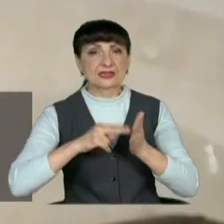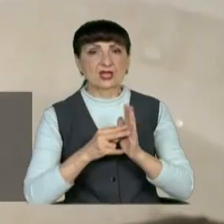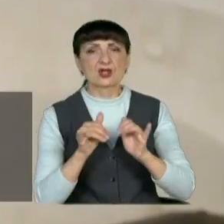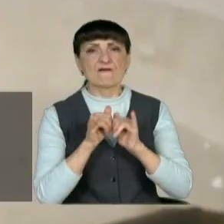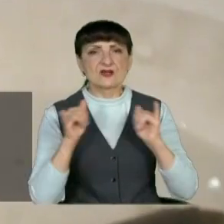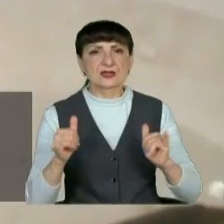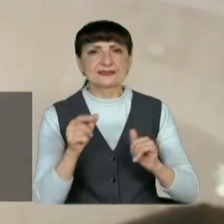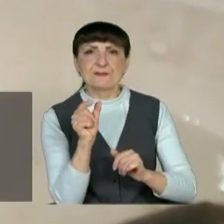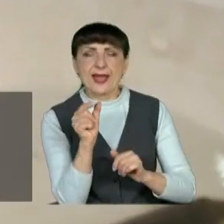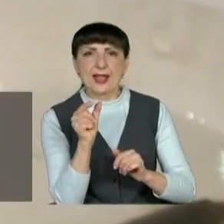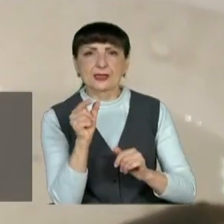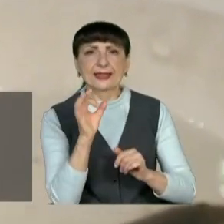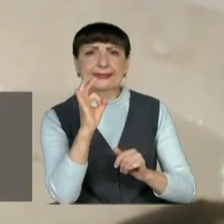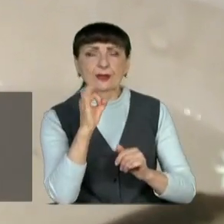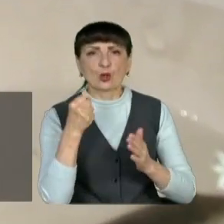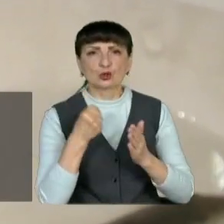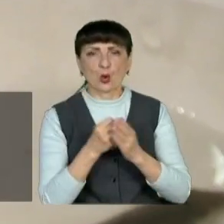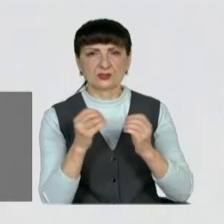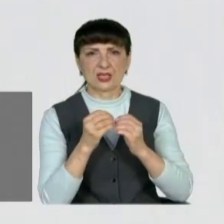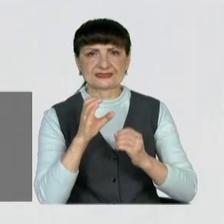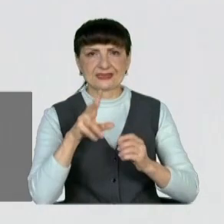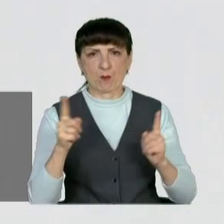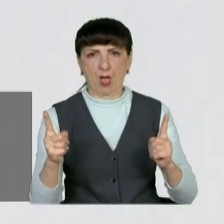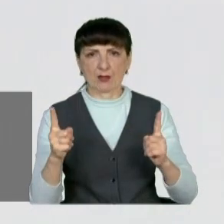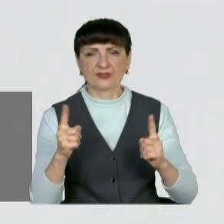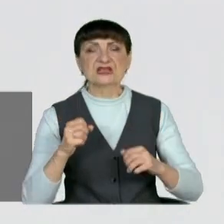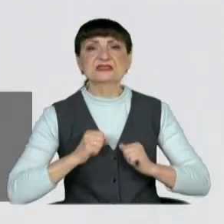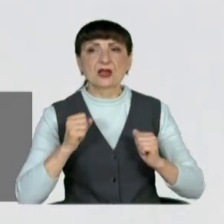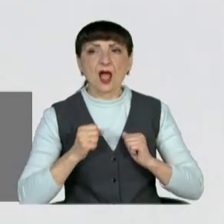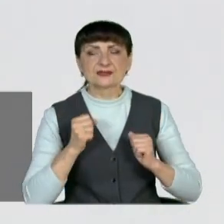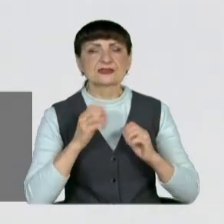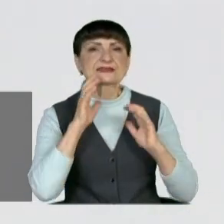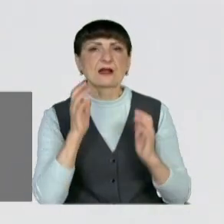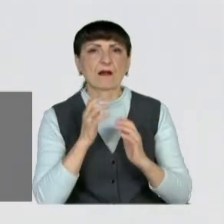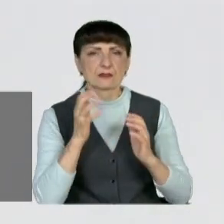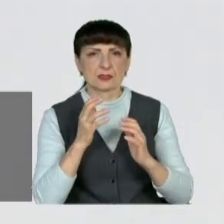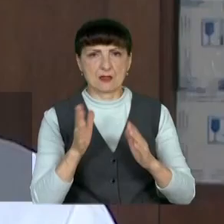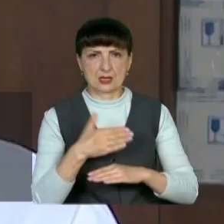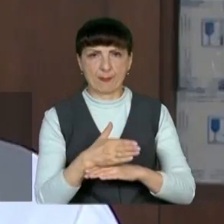вырастить сигалеток от икринки до 10-сантиметрового размера, стараясь максимально сохранить поголовье.